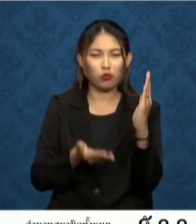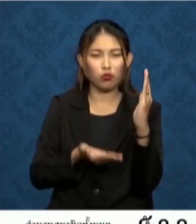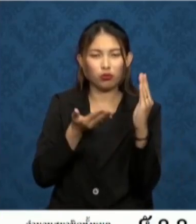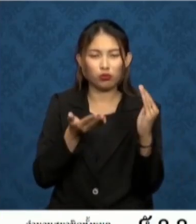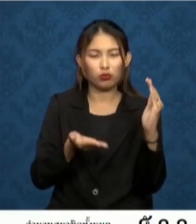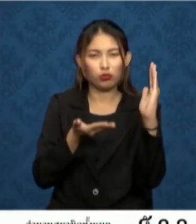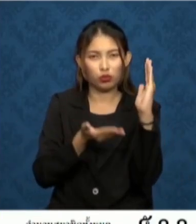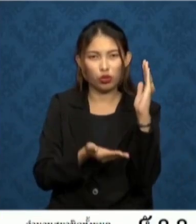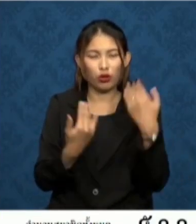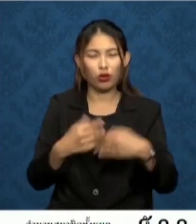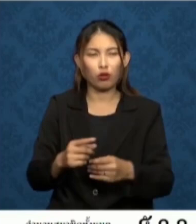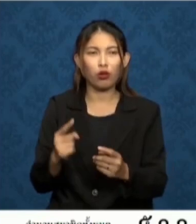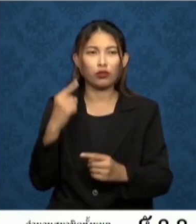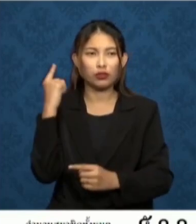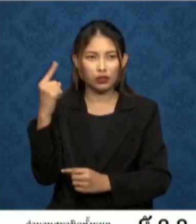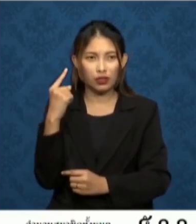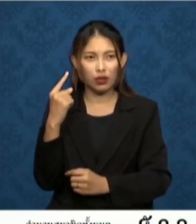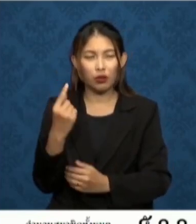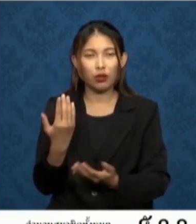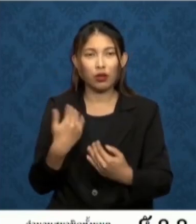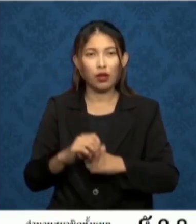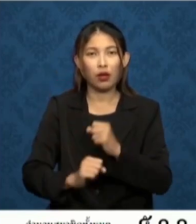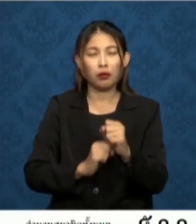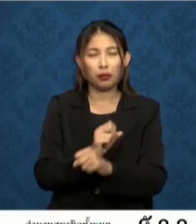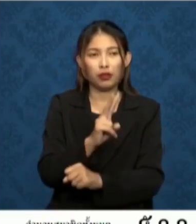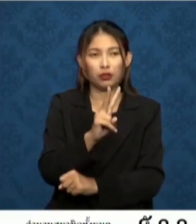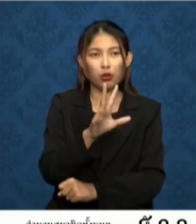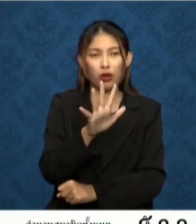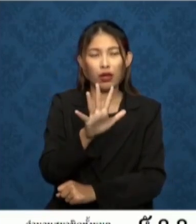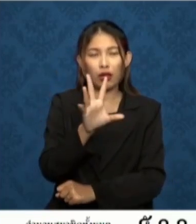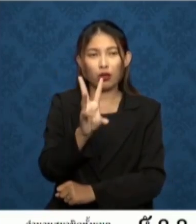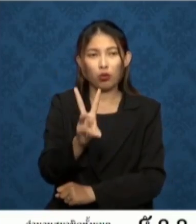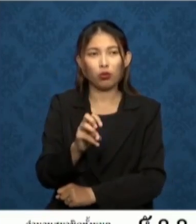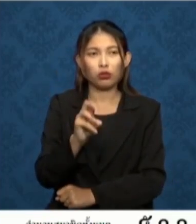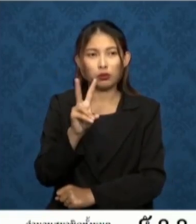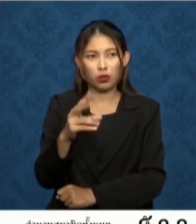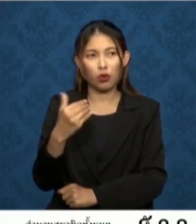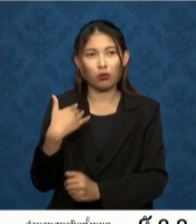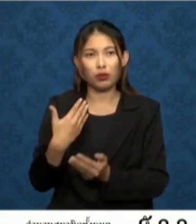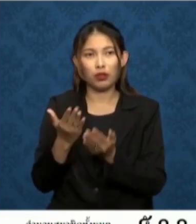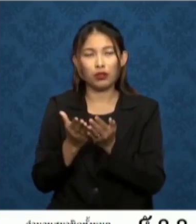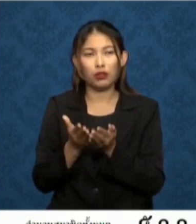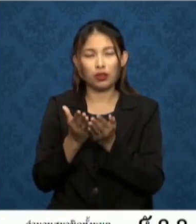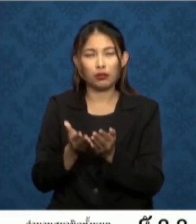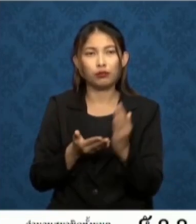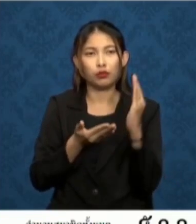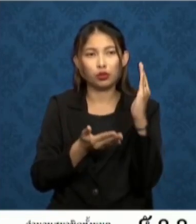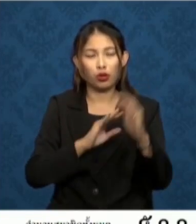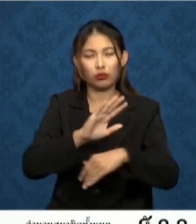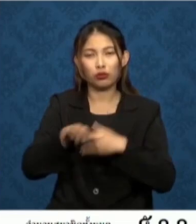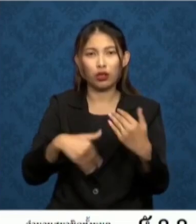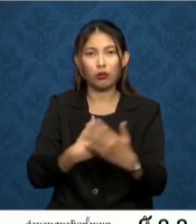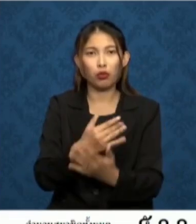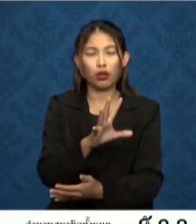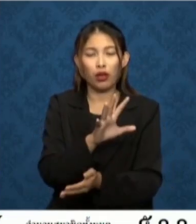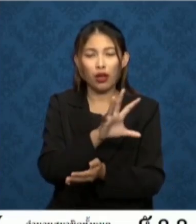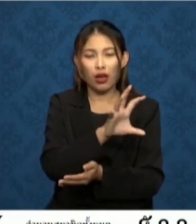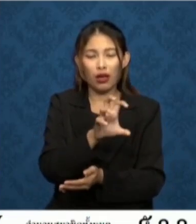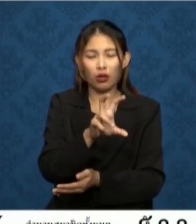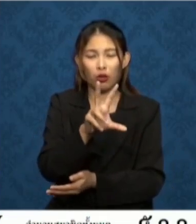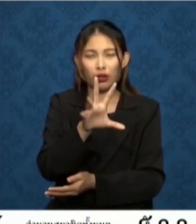ท่องเที่ยวโดยในปี2562ครับบ้านเรามีเรือสำราญแวะเทียบท่าเนี่ยจำนวน550ล